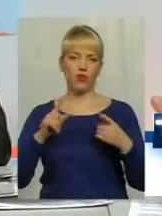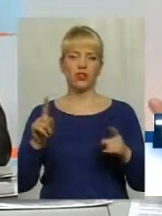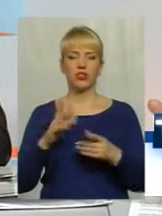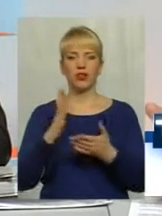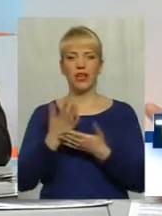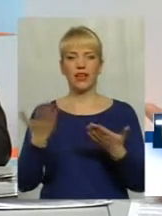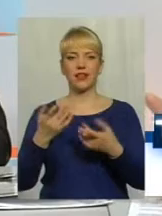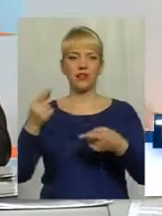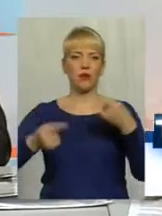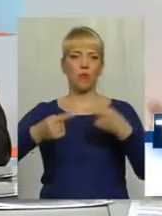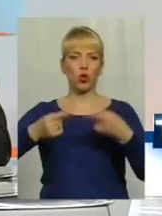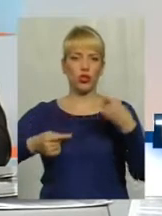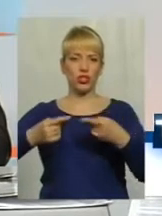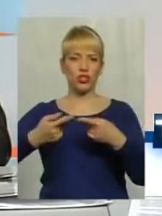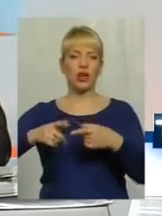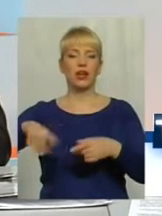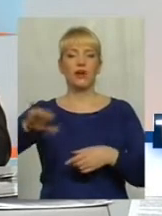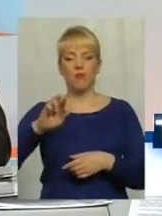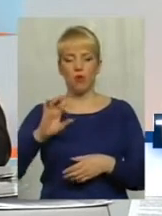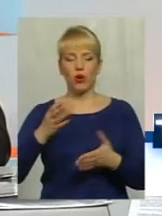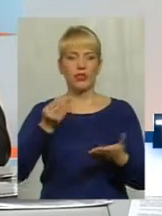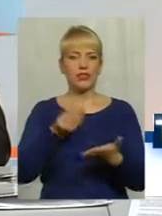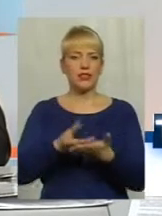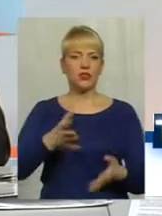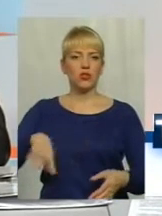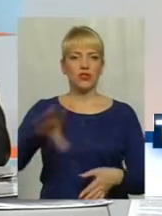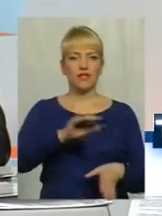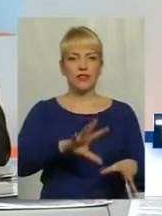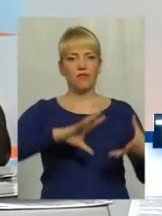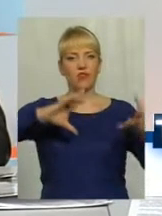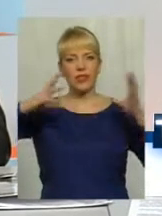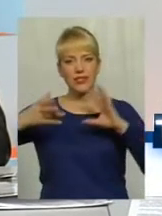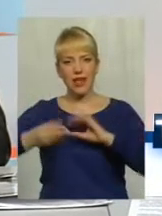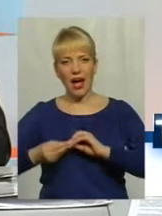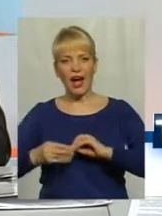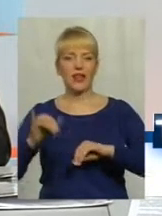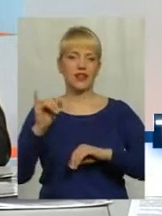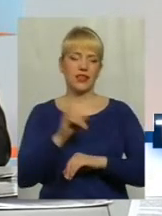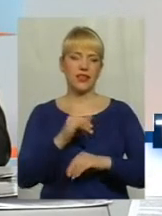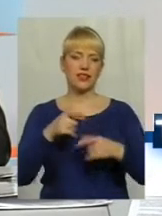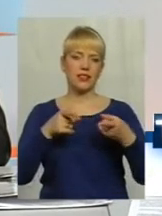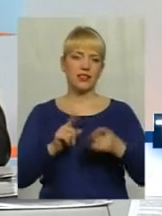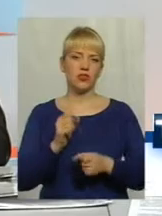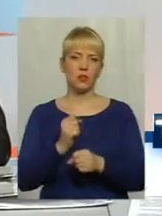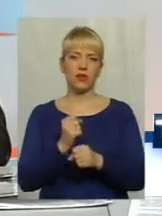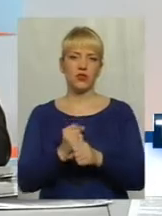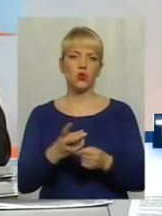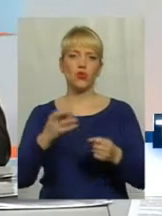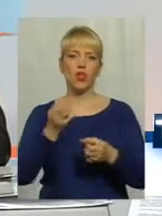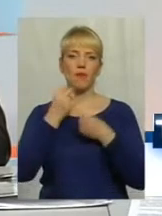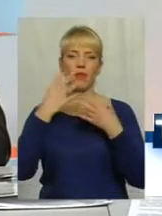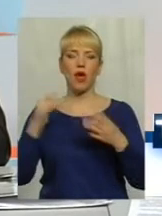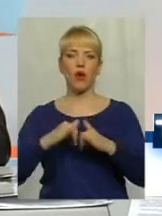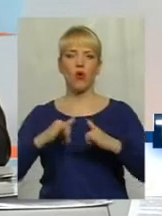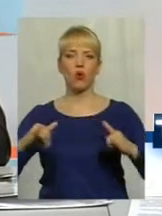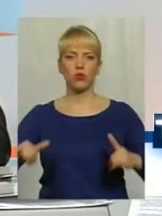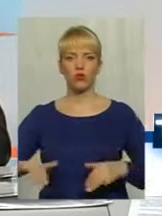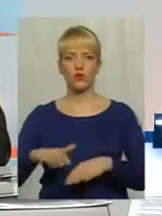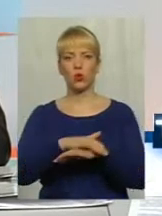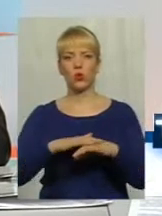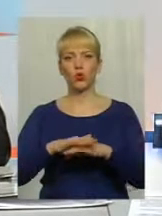протиріччя, тому що ці цінності всі вони, загальні і вони дійсно працюють тільки на благо розвитку людства і